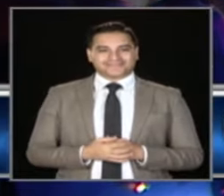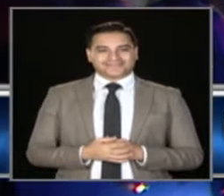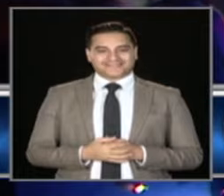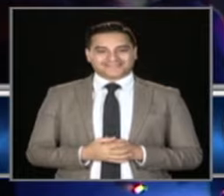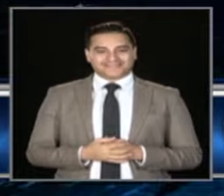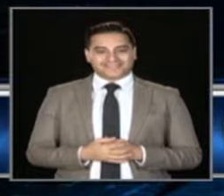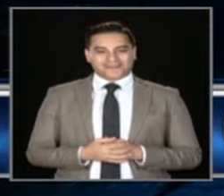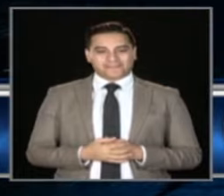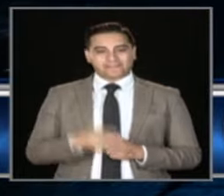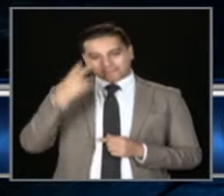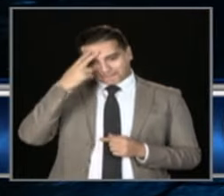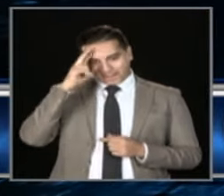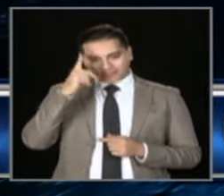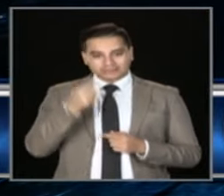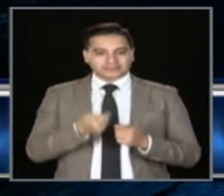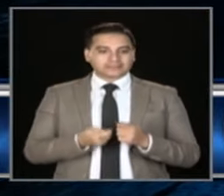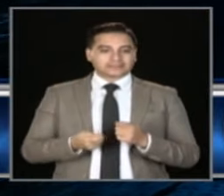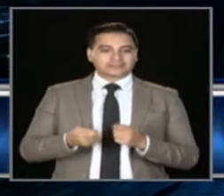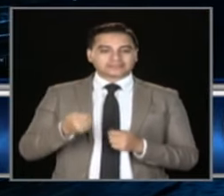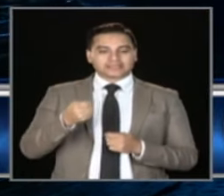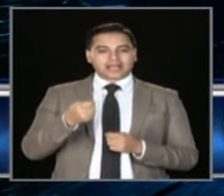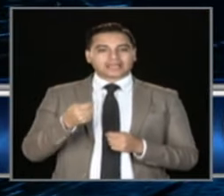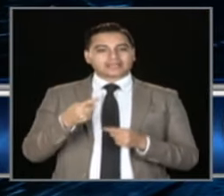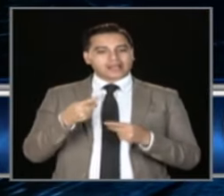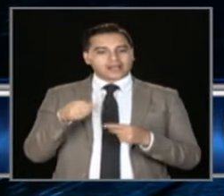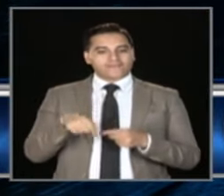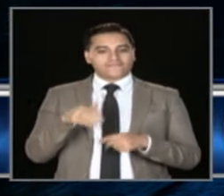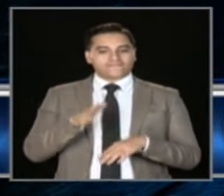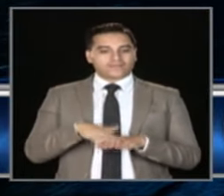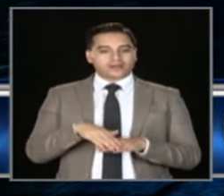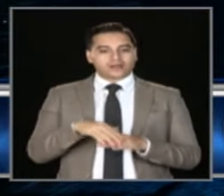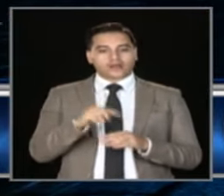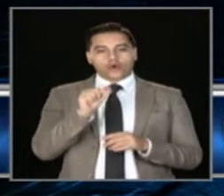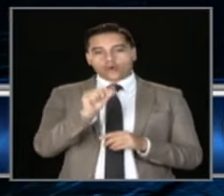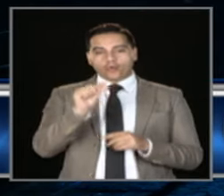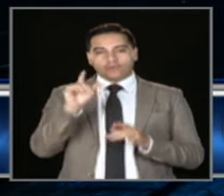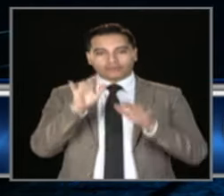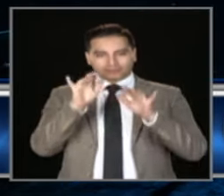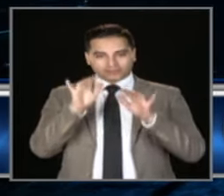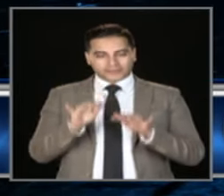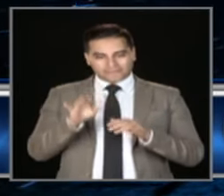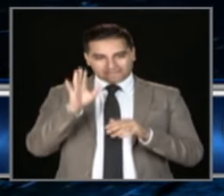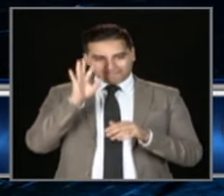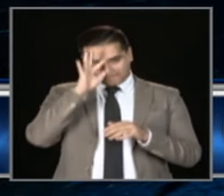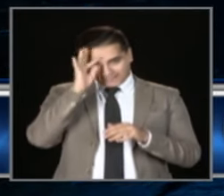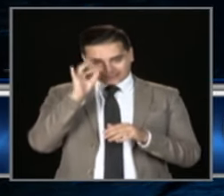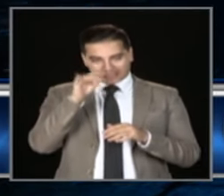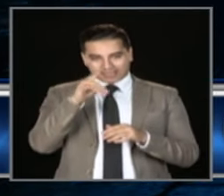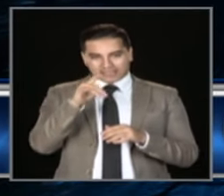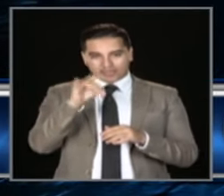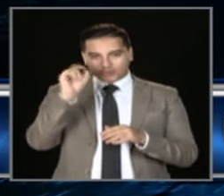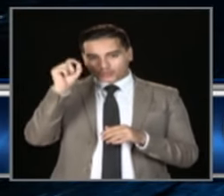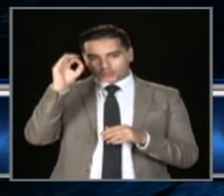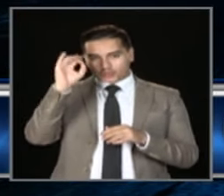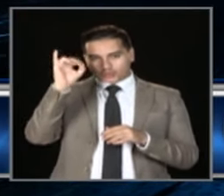هو ما هو اقصى عدد مسموح به من الحروف في ستيتس الواتساب حتى